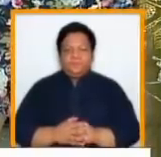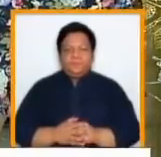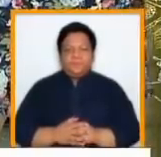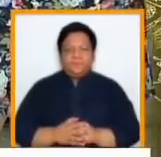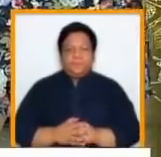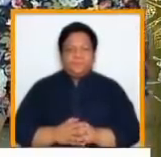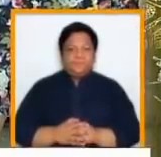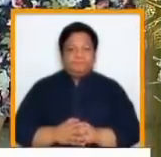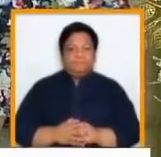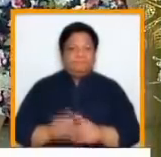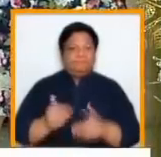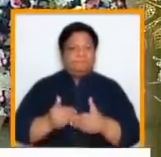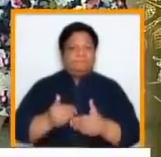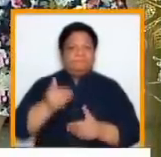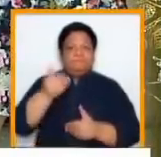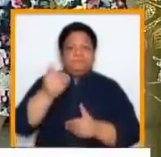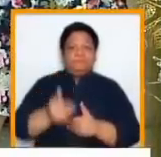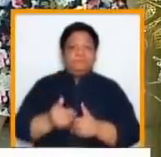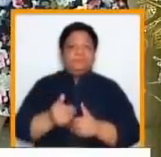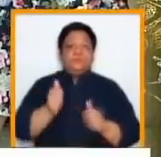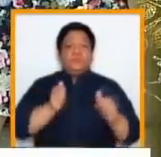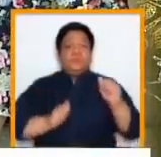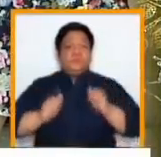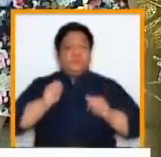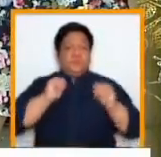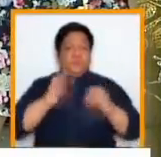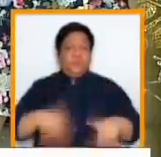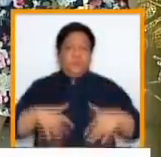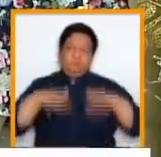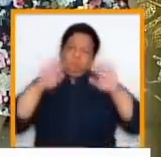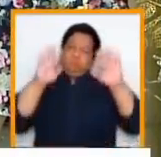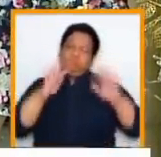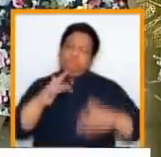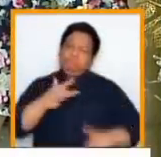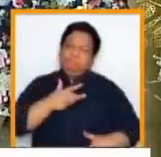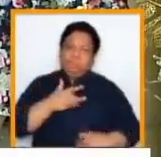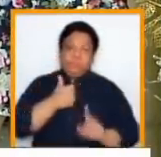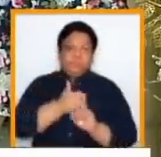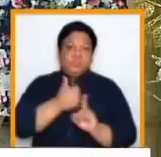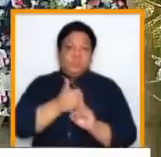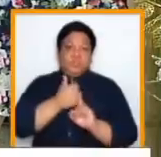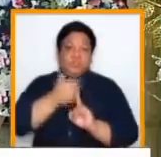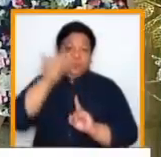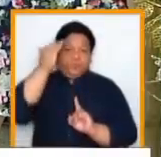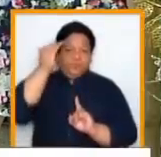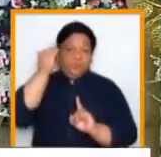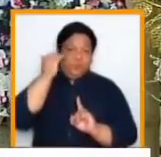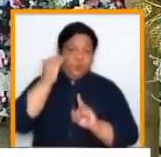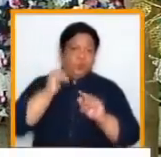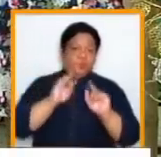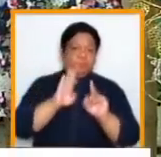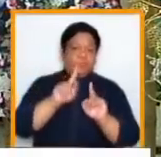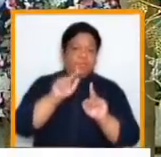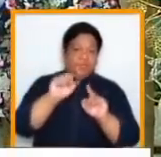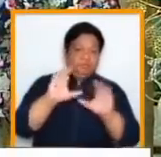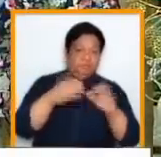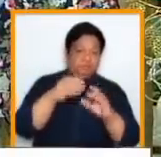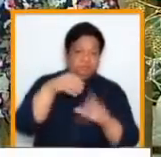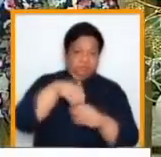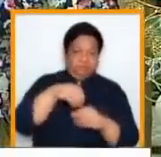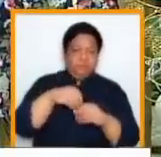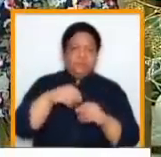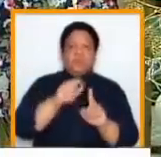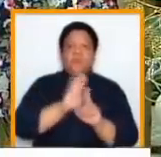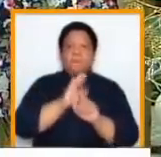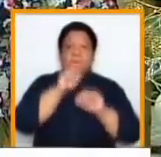Samantala, superstar with a great heart, yan ang pinatunayan ng BTS member na si Jimin matapos i-share ang kanyang blessing sa mga pasyenteng may polio sa